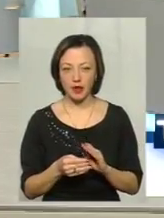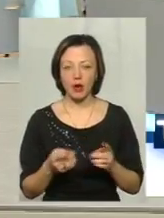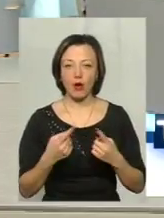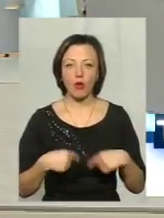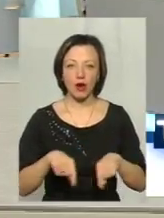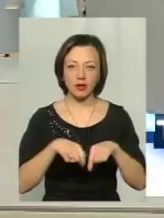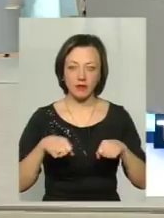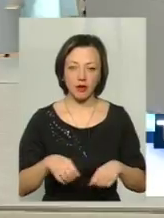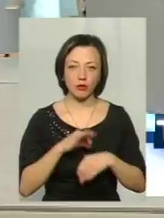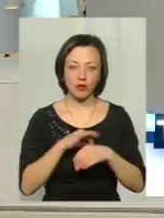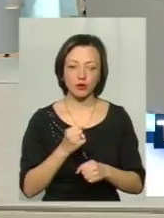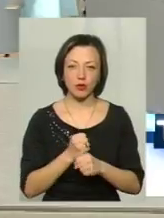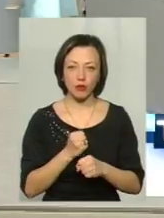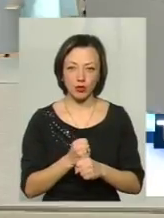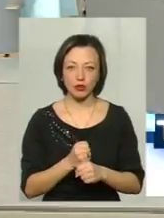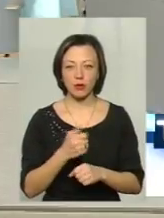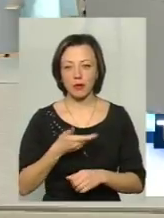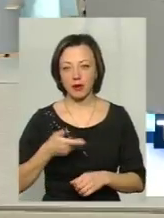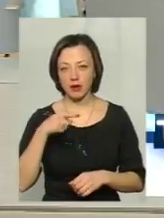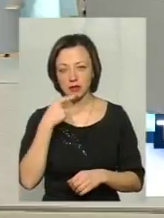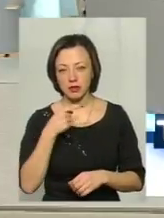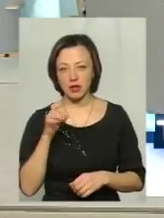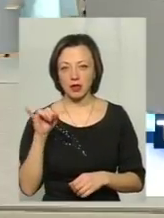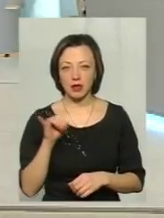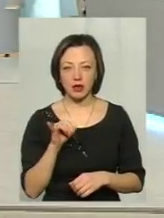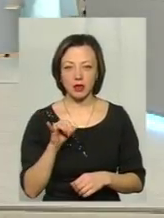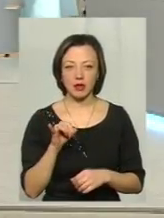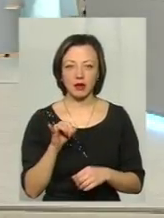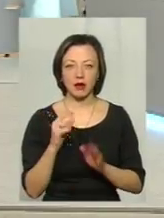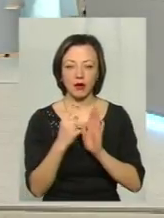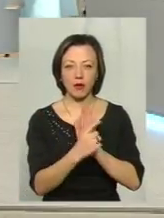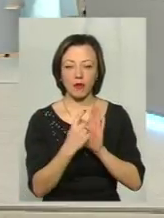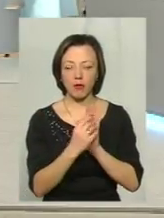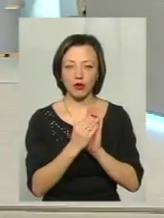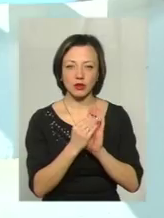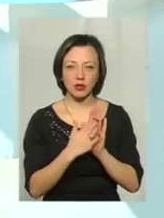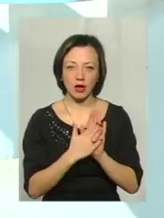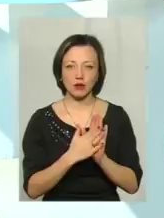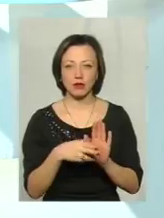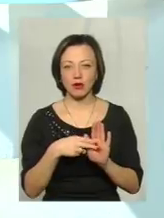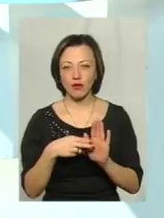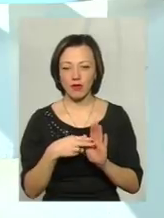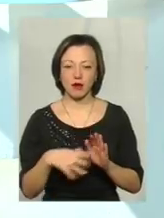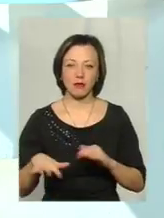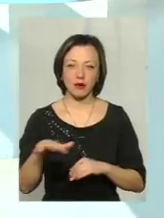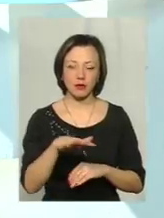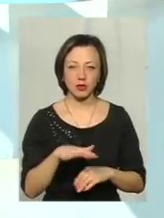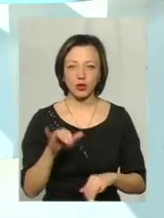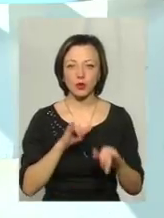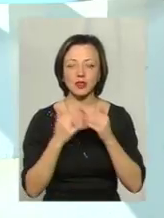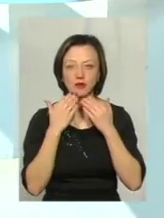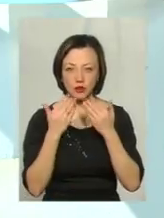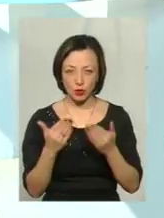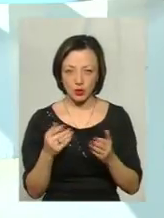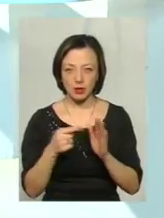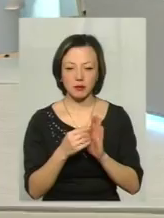Органами влади проводиться робота, то, що ми говорили, і позначок, і маркування тих приміщень. І куди звернутися? Да, і